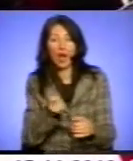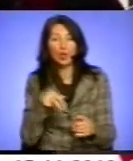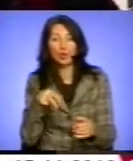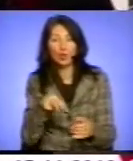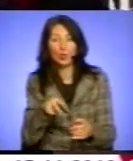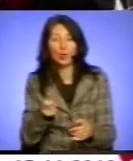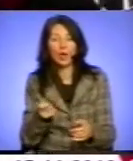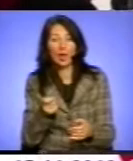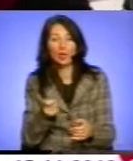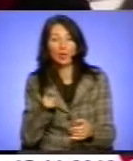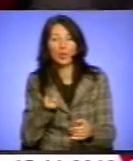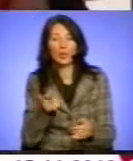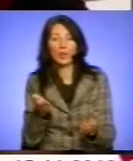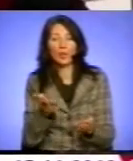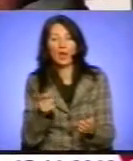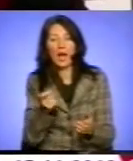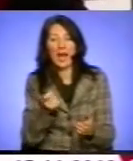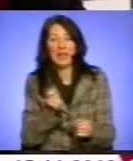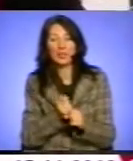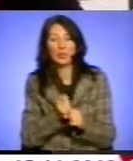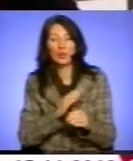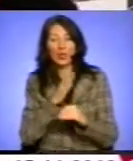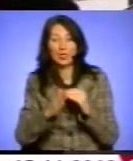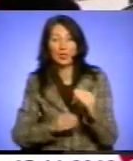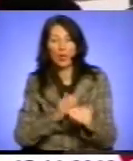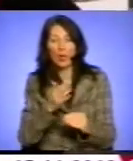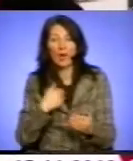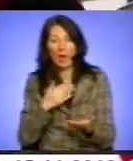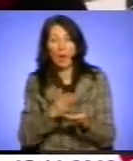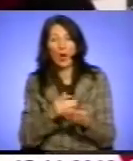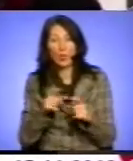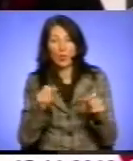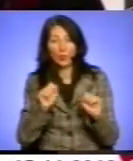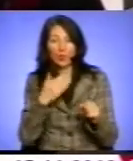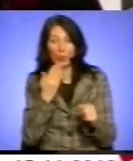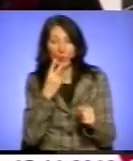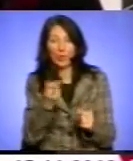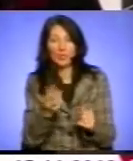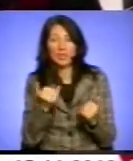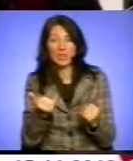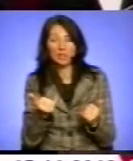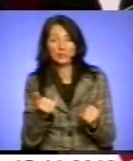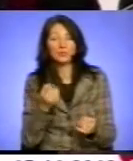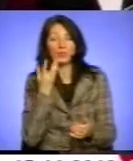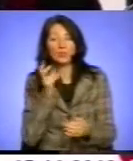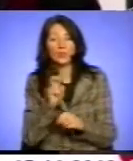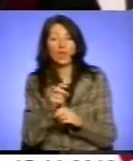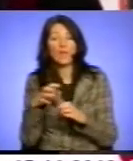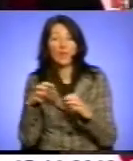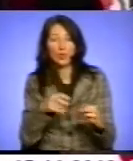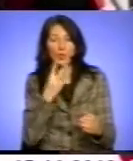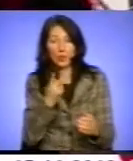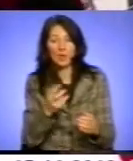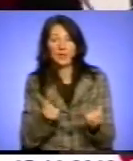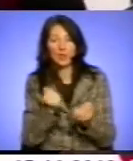В касу. Там, де каса працює цілодобово. О, я маю білет, вам можу показати зараз. Коли заходите в автобус і